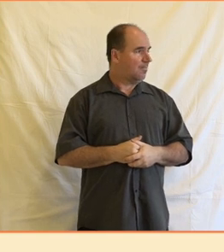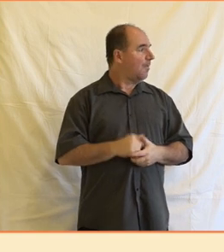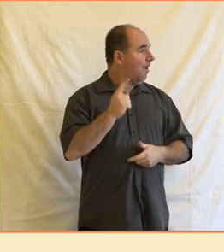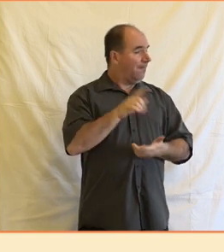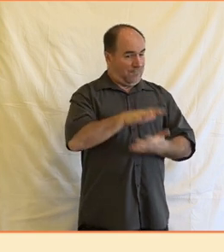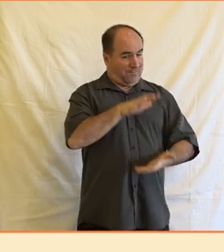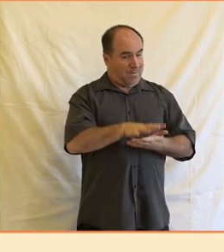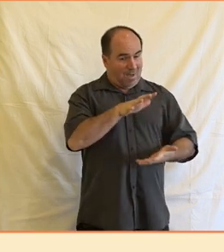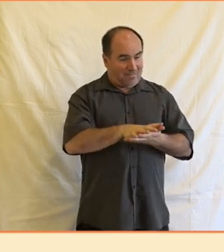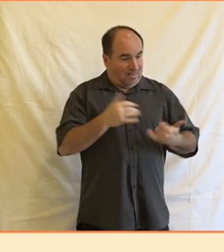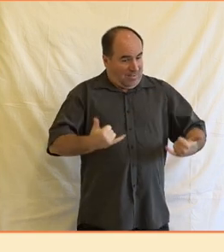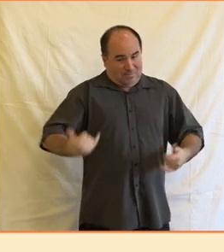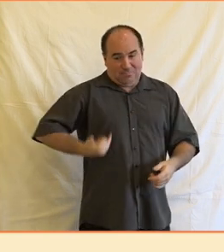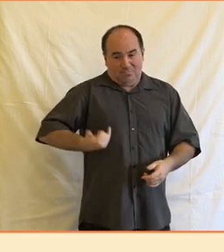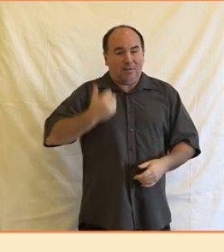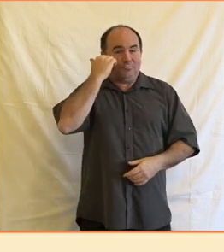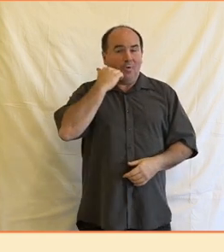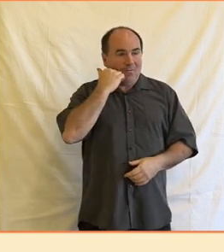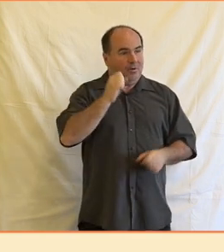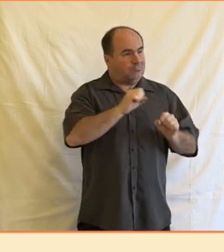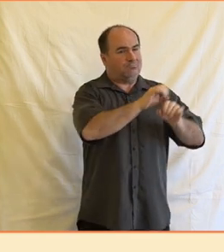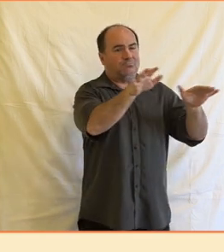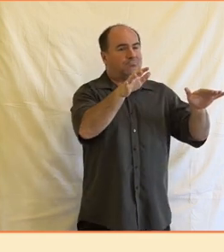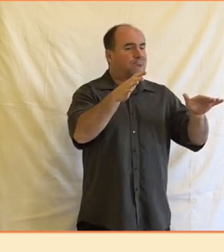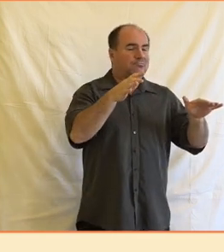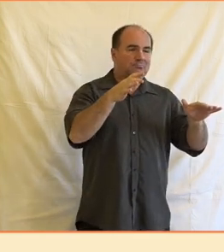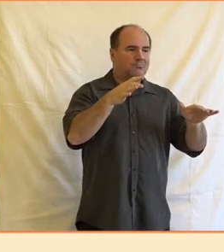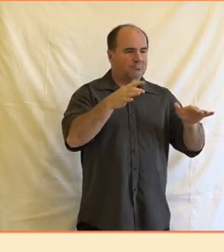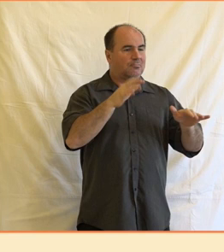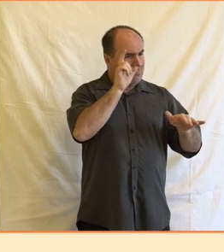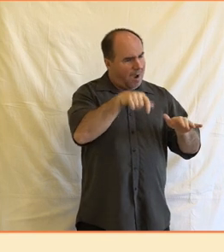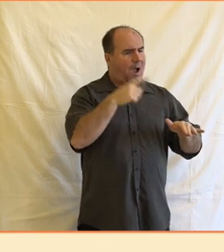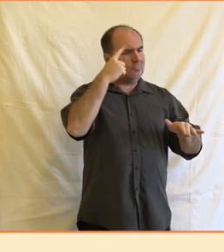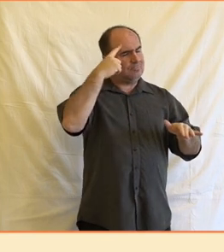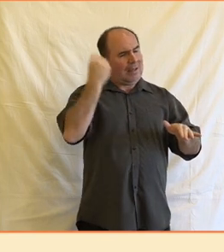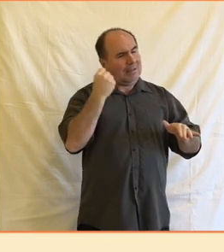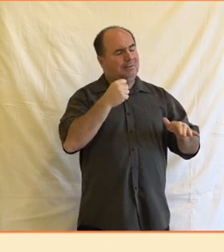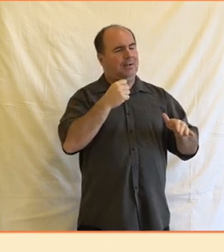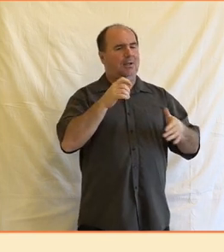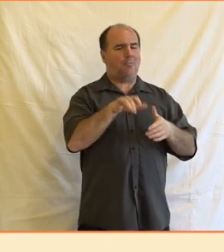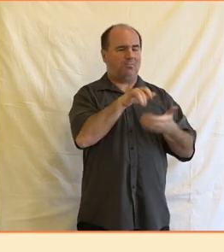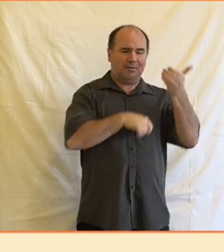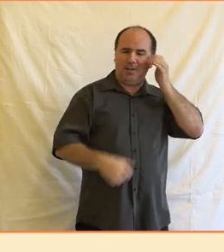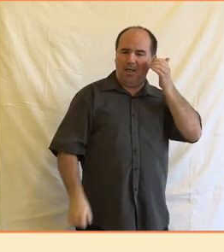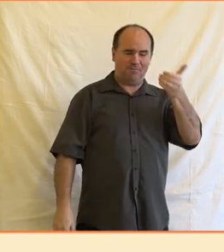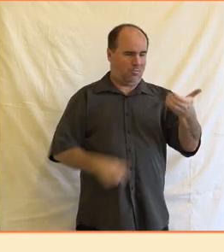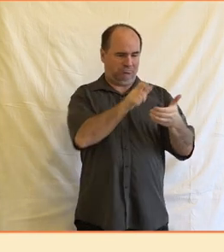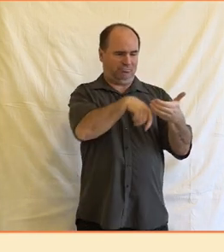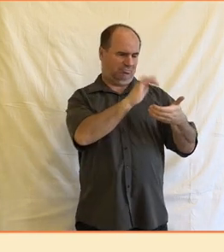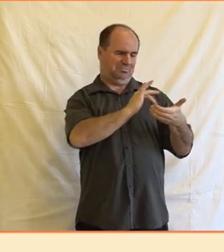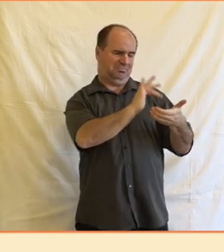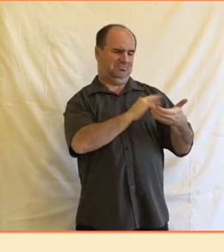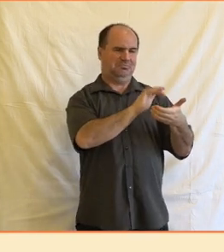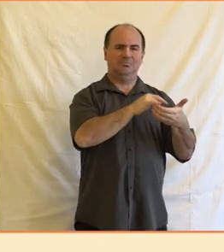u mladých lidí je třeba vybavenost chytrými mobilními telefony opravdu veliká, kolem